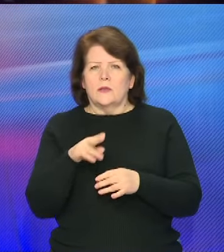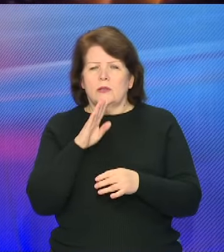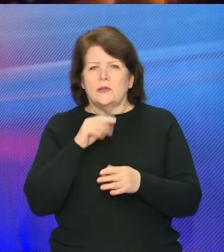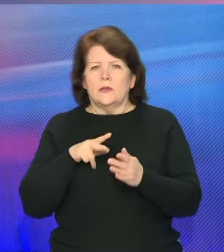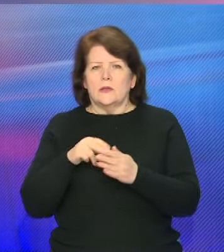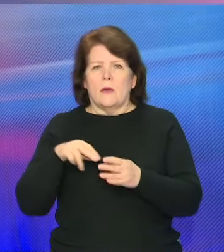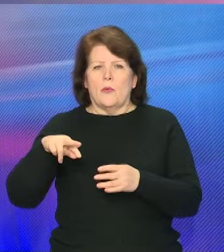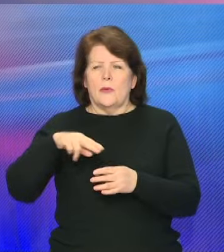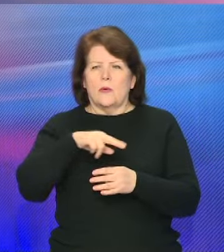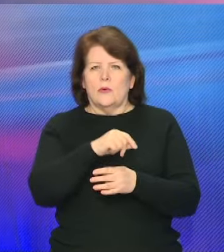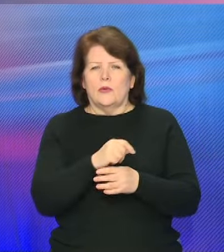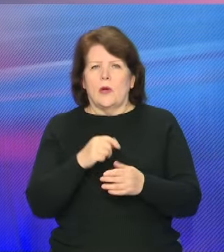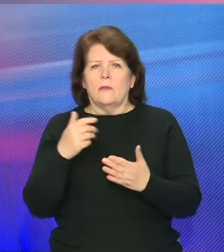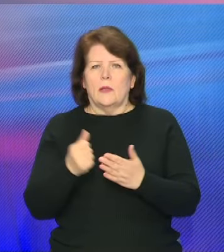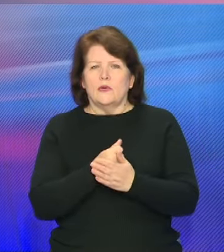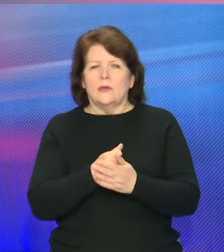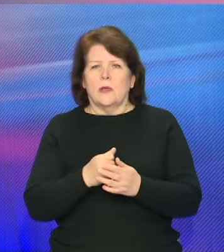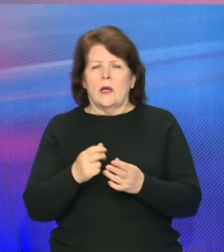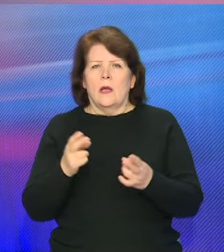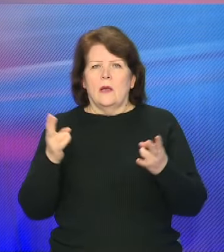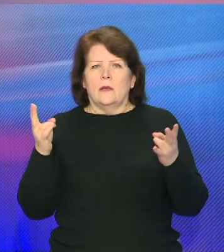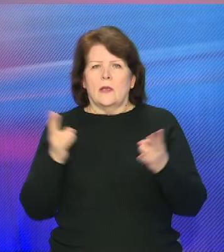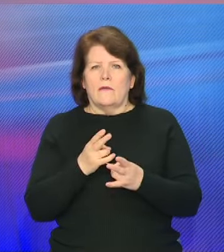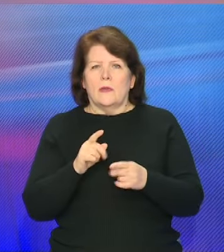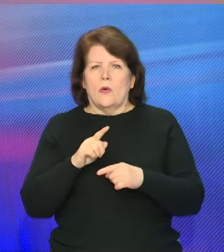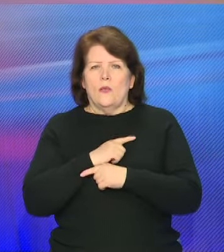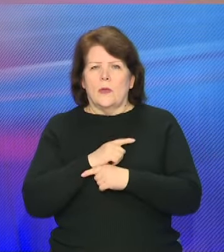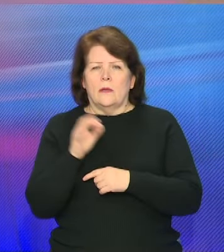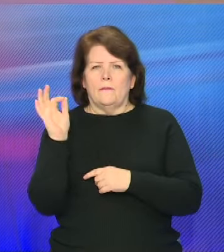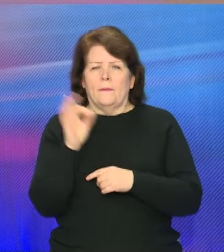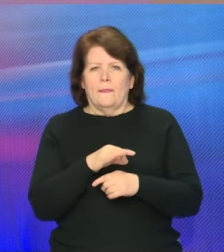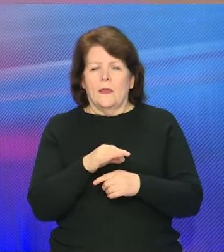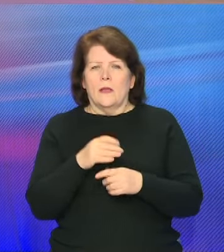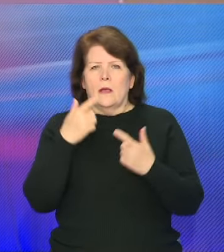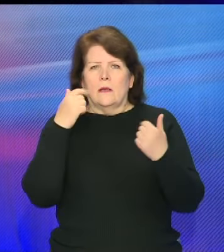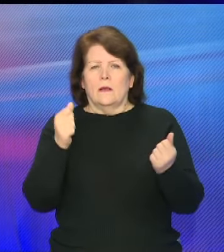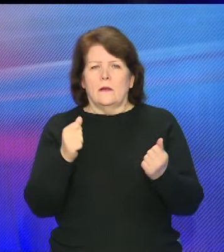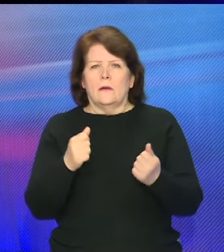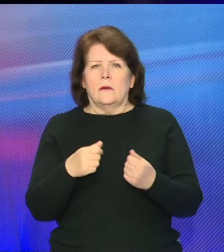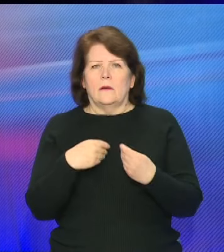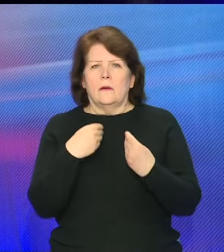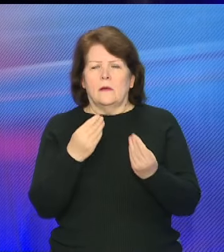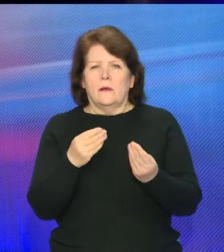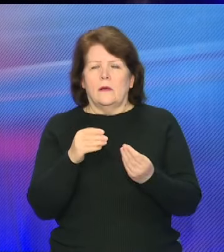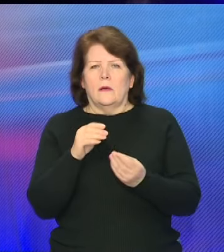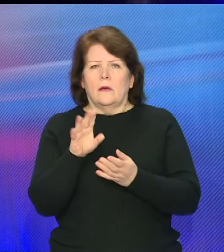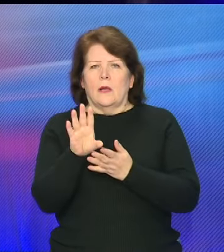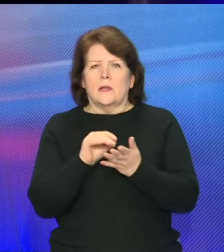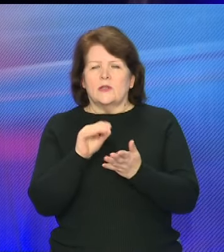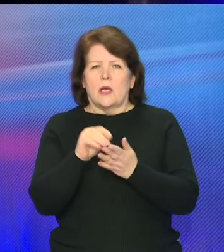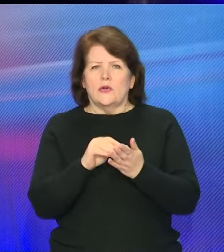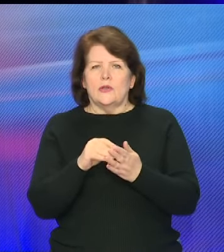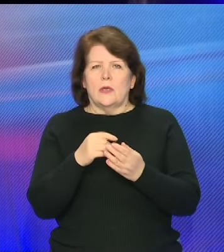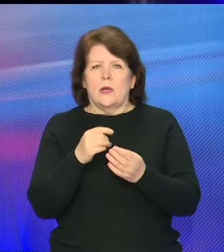переходу. От отриманных травм она померла на месте. По информации ДАИМ, светло-отбивальными элементами, которые дозволяют